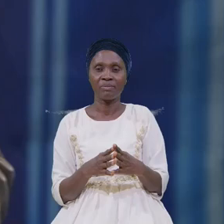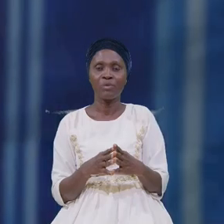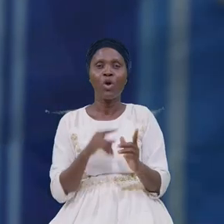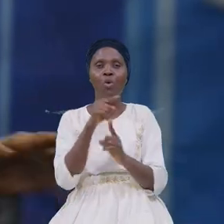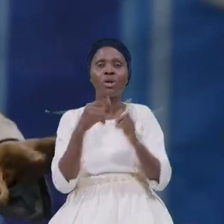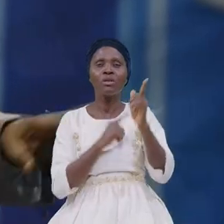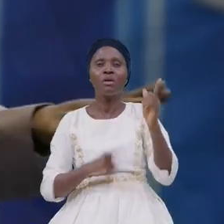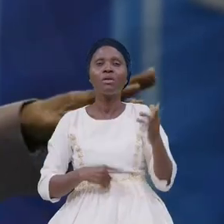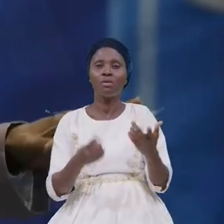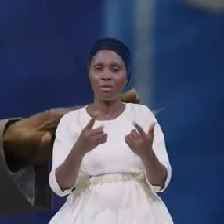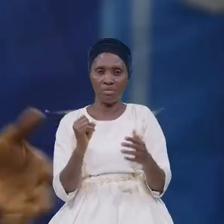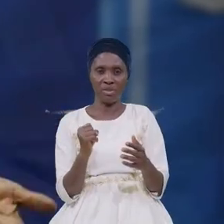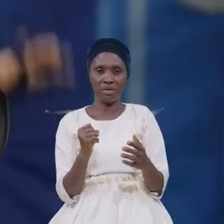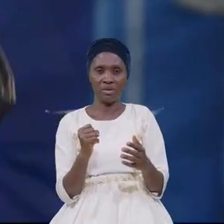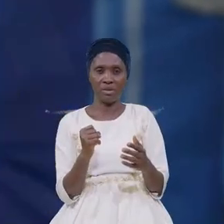vient,